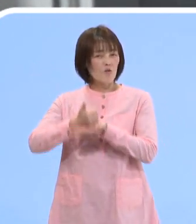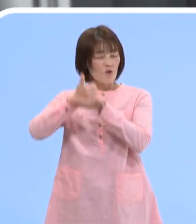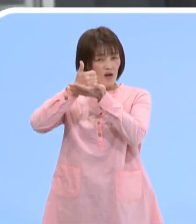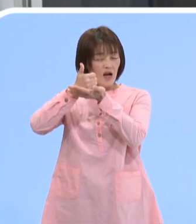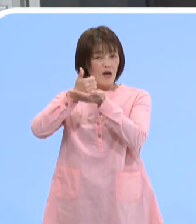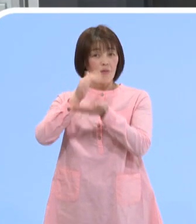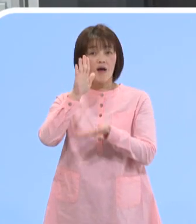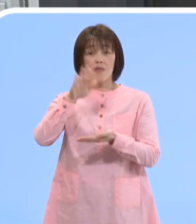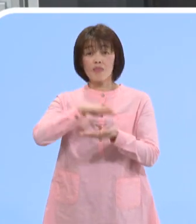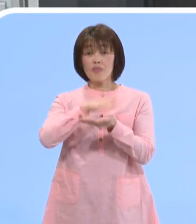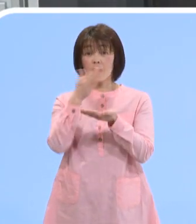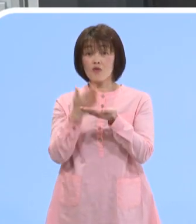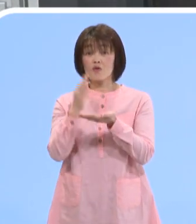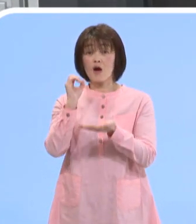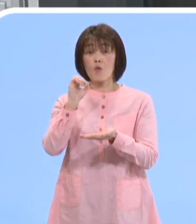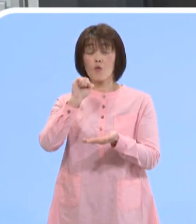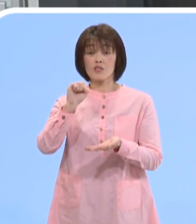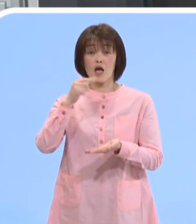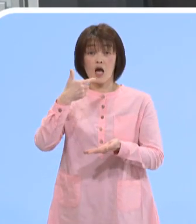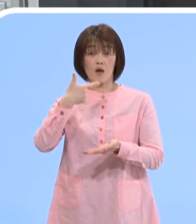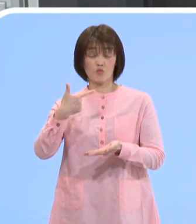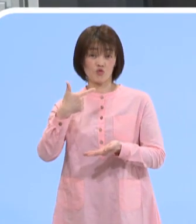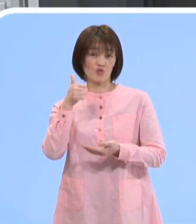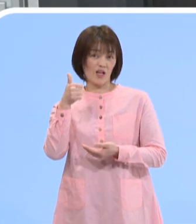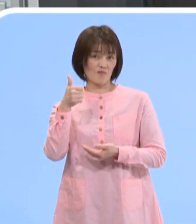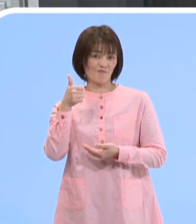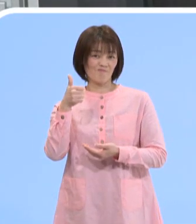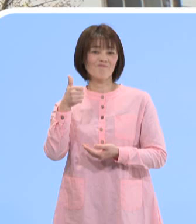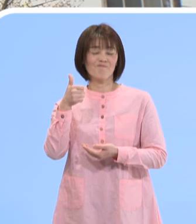漫画の神様こと手塚治虫さん。